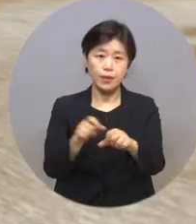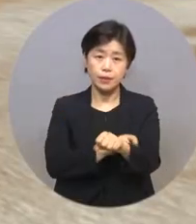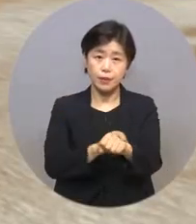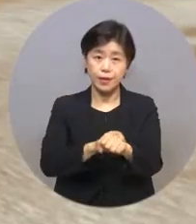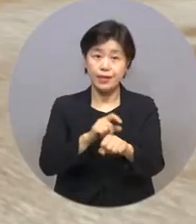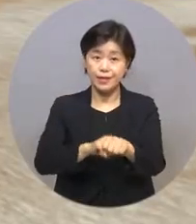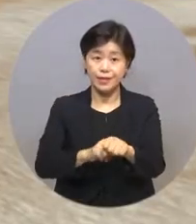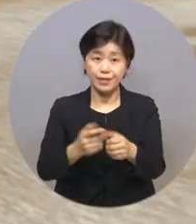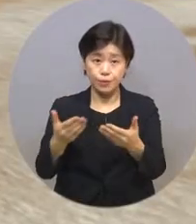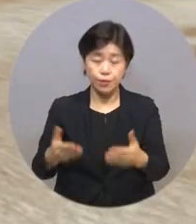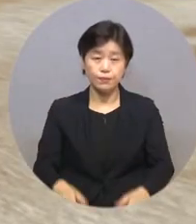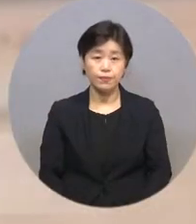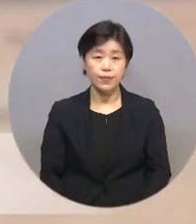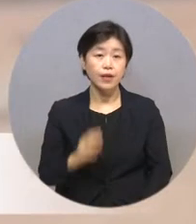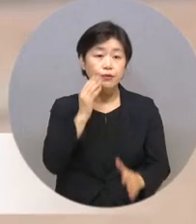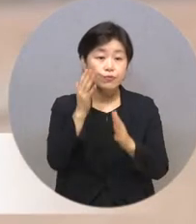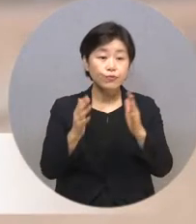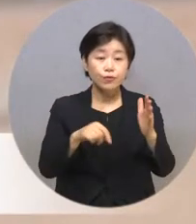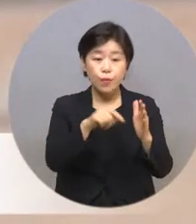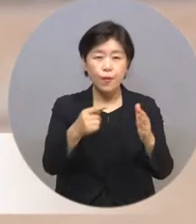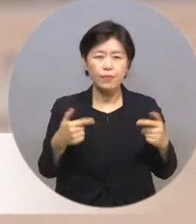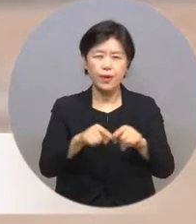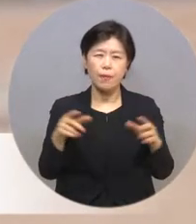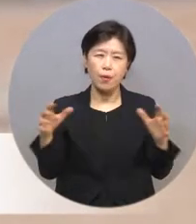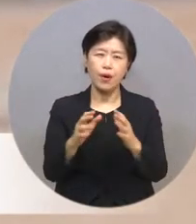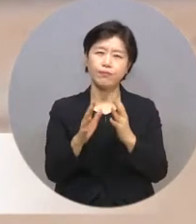자유롭게 걷기로 했습니다 그리고